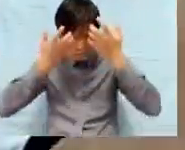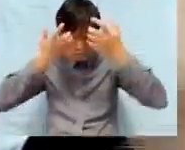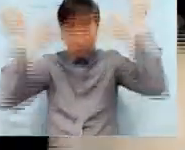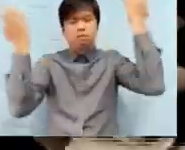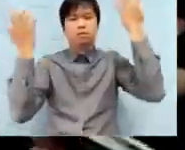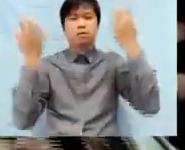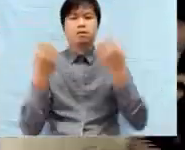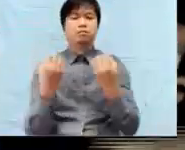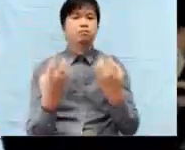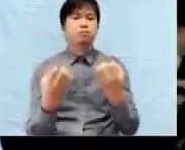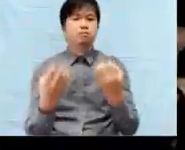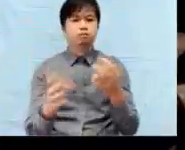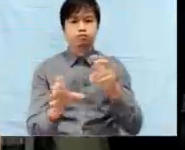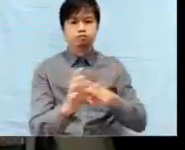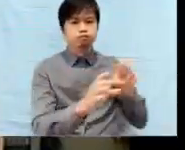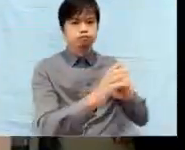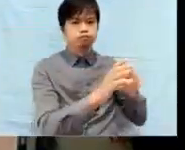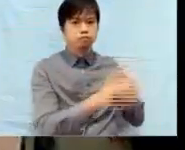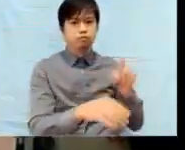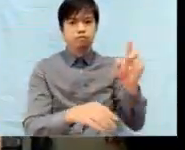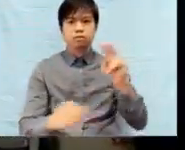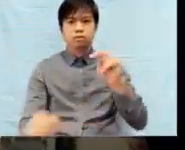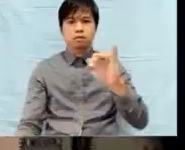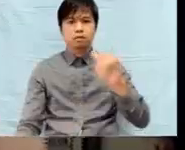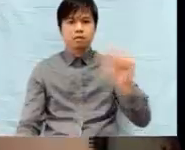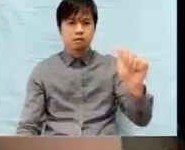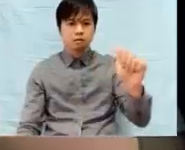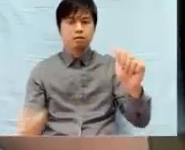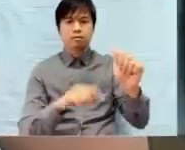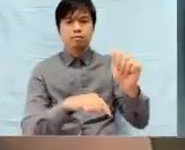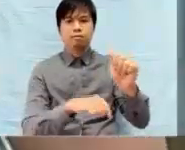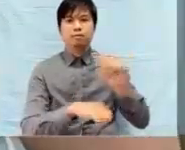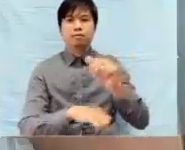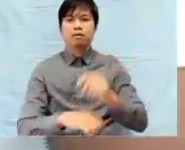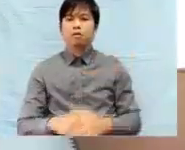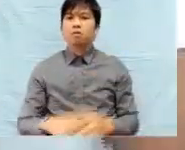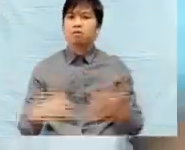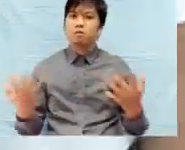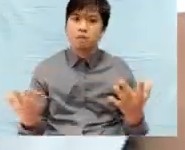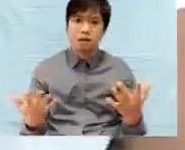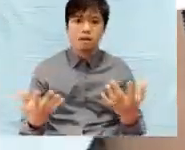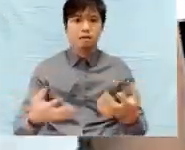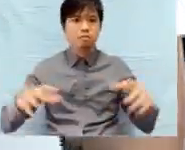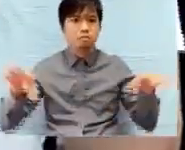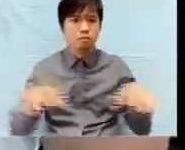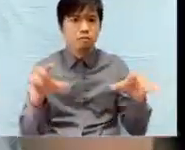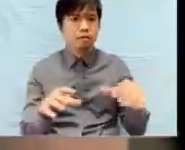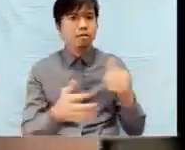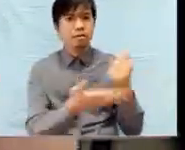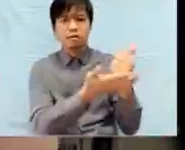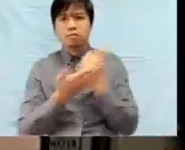maraming pasahero sa Ninoy Aquino International Airport. Walang effort na tulong. Tignan niyo, no?